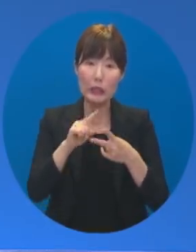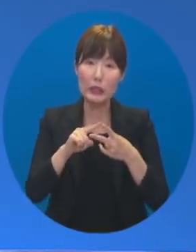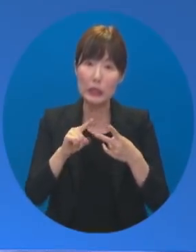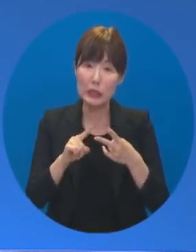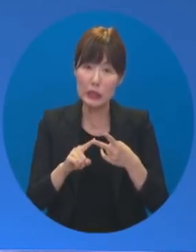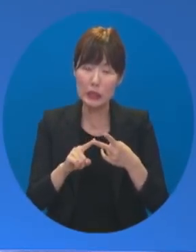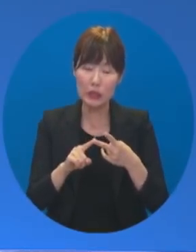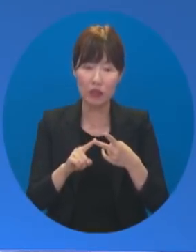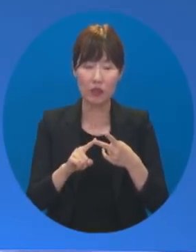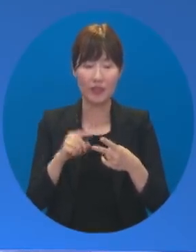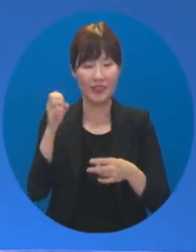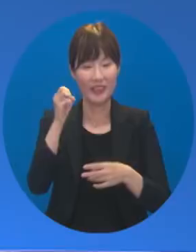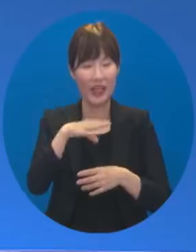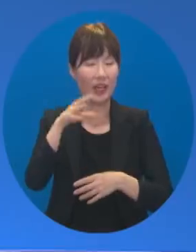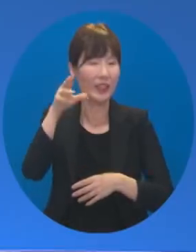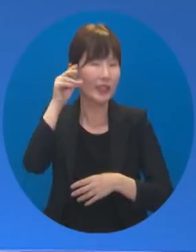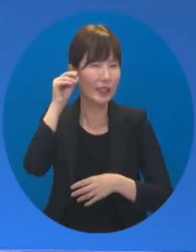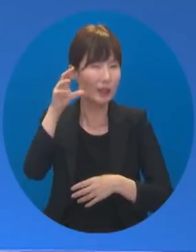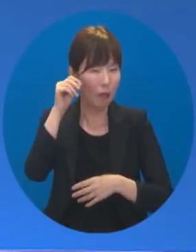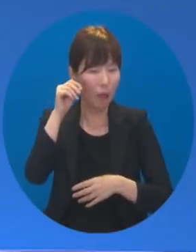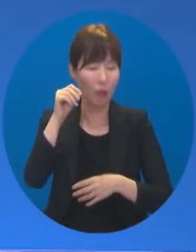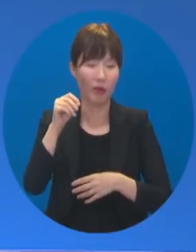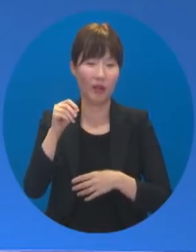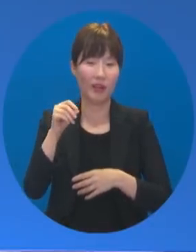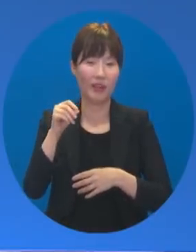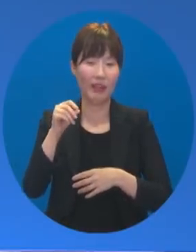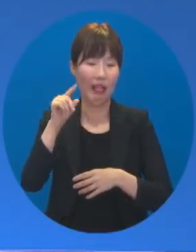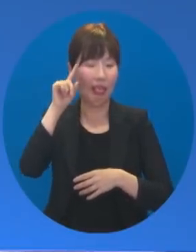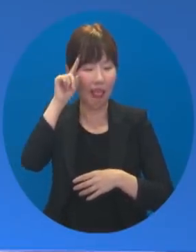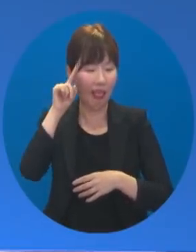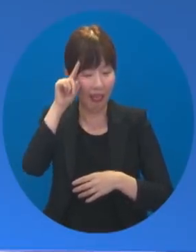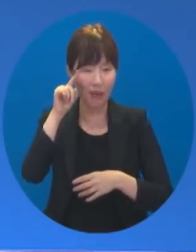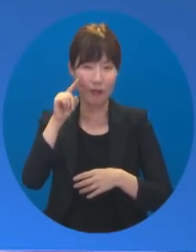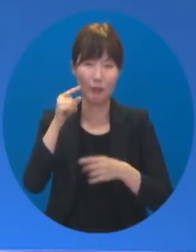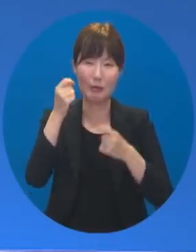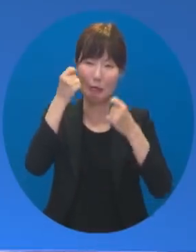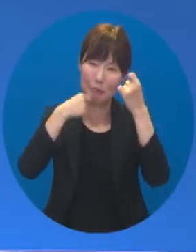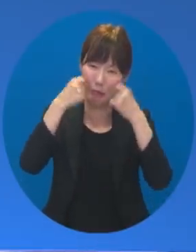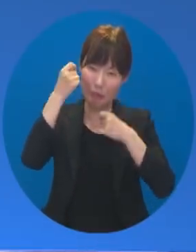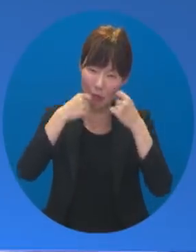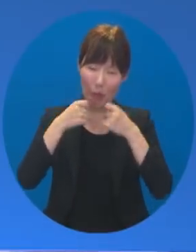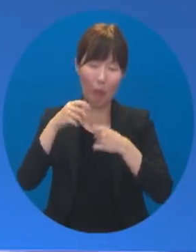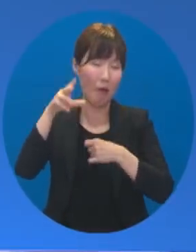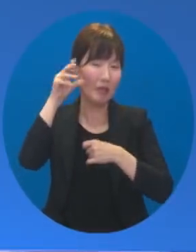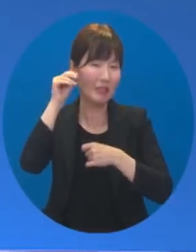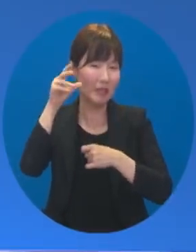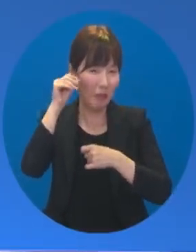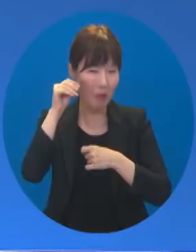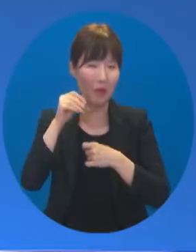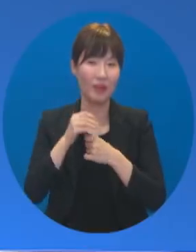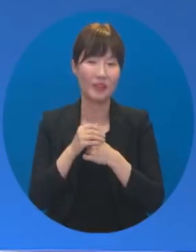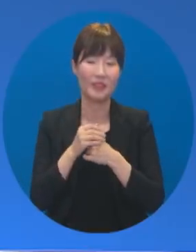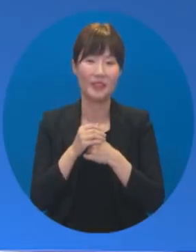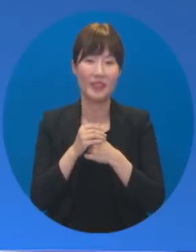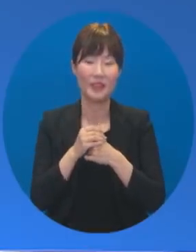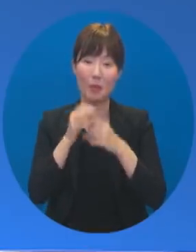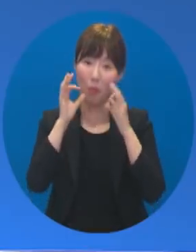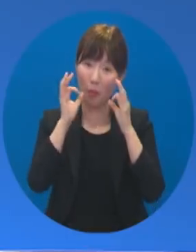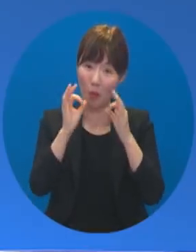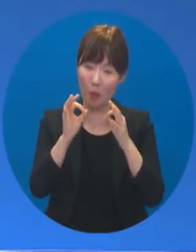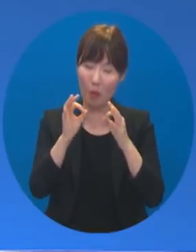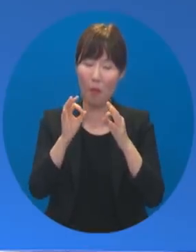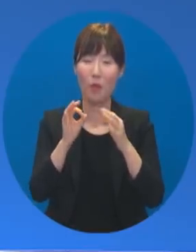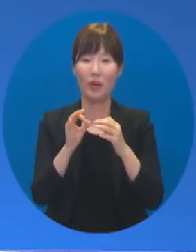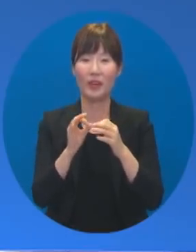원기의 찡찡거리고 짜증내고 이런 소리 듣고 또 보고